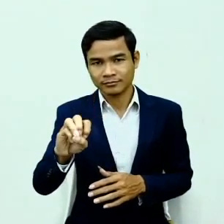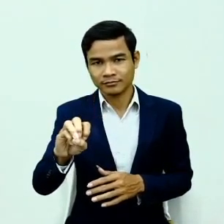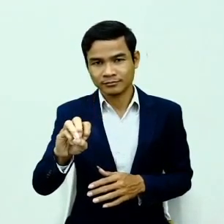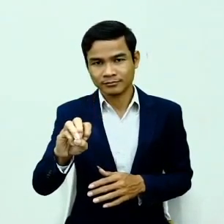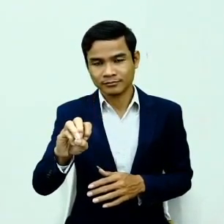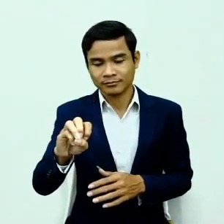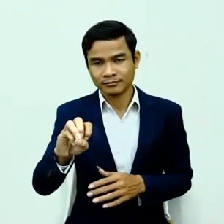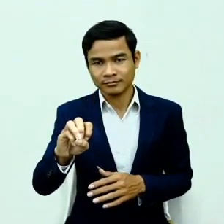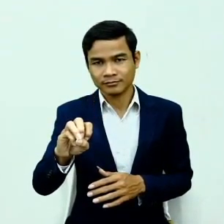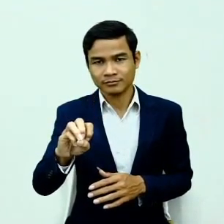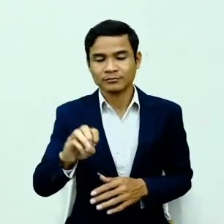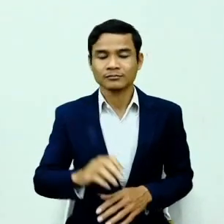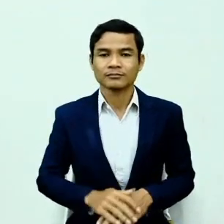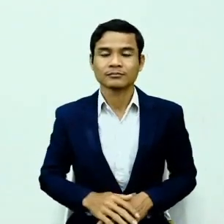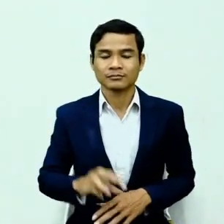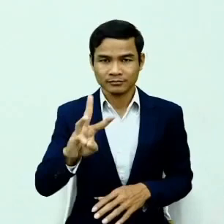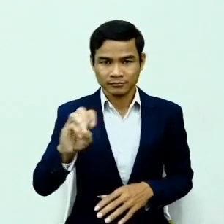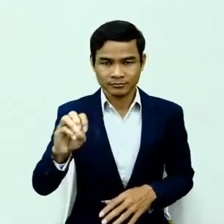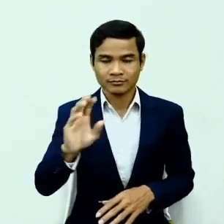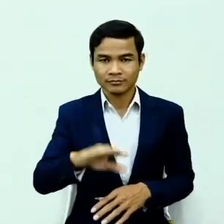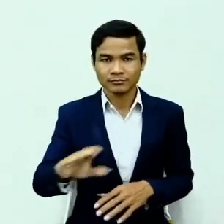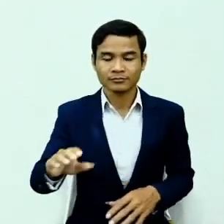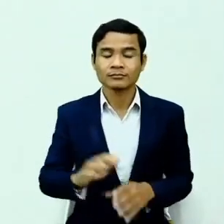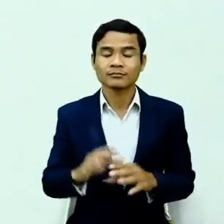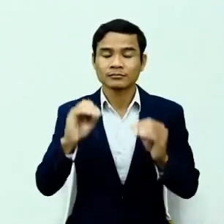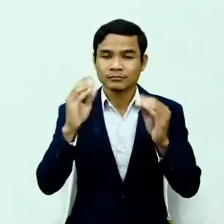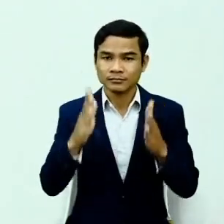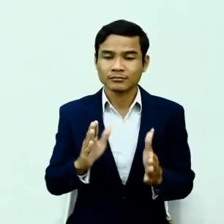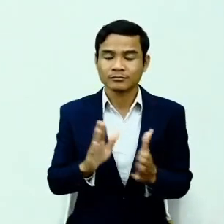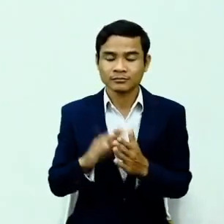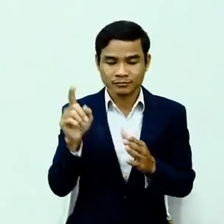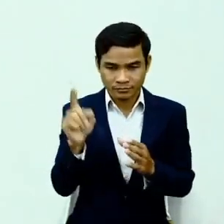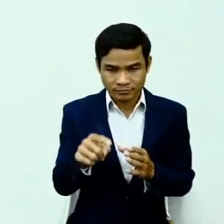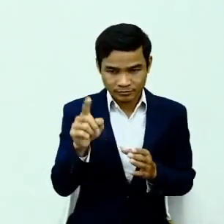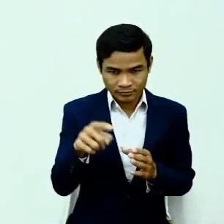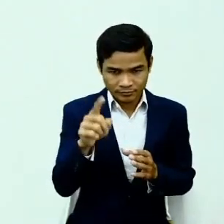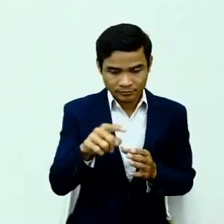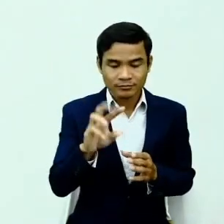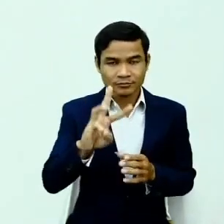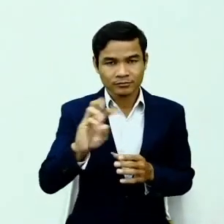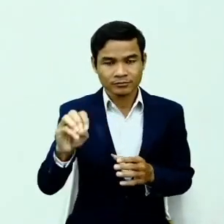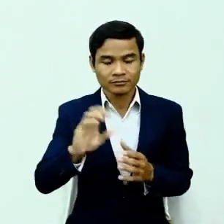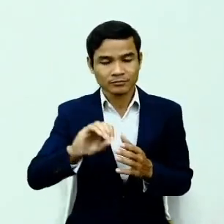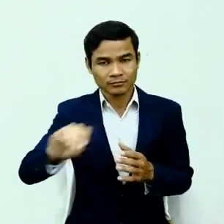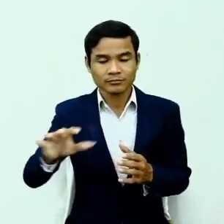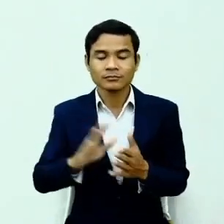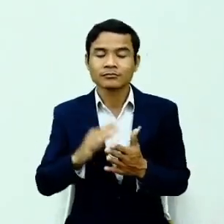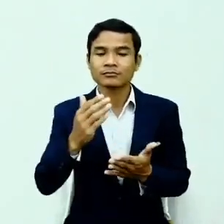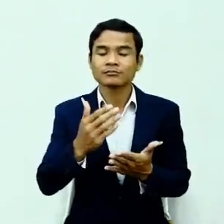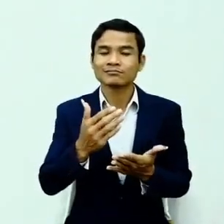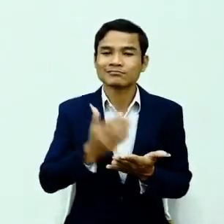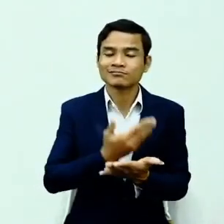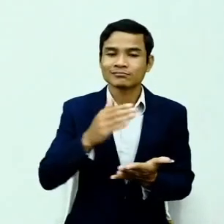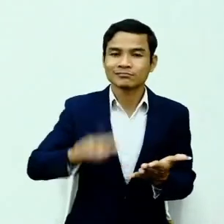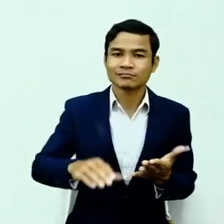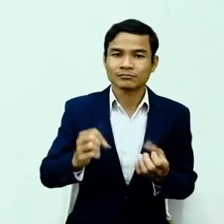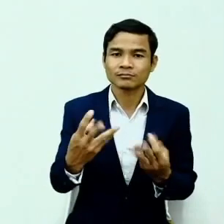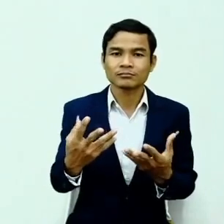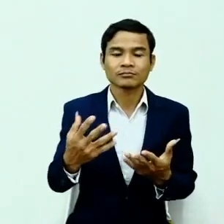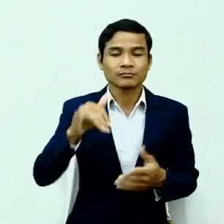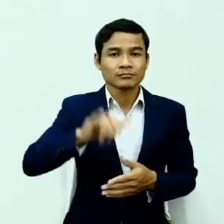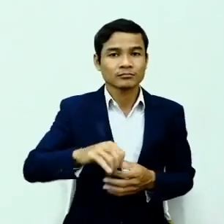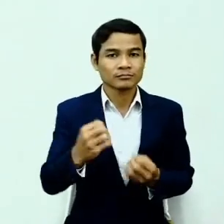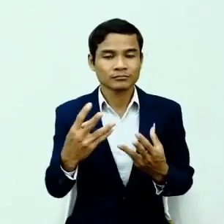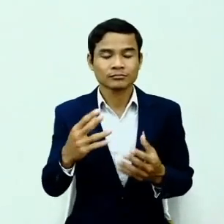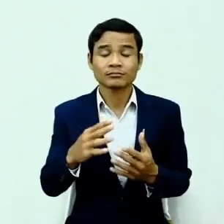chà xám chứ nè cô chốt với chênh á xám sập tao vì nó sập bằng màn ta cốn tao chô rung rộp cho mùi nè